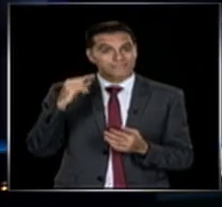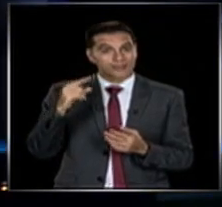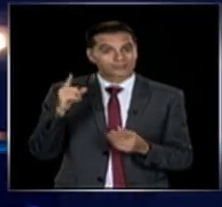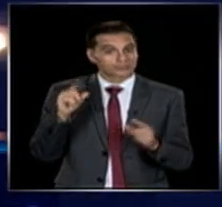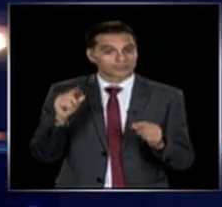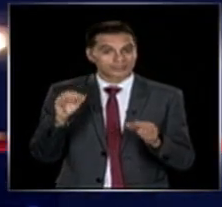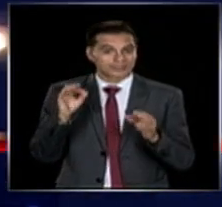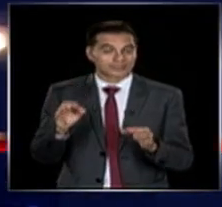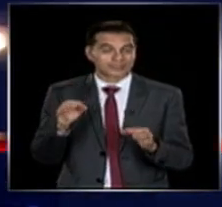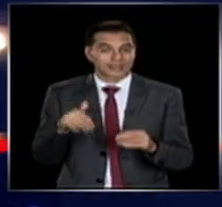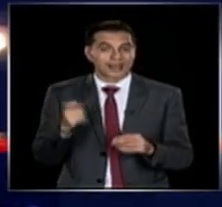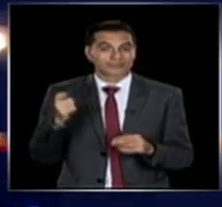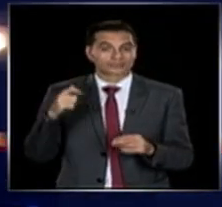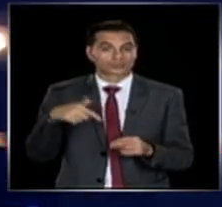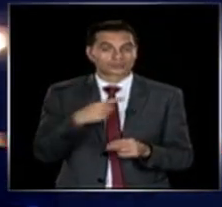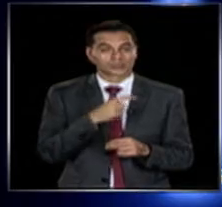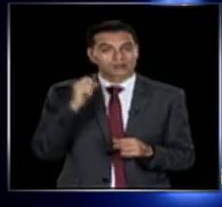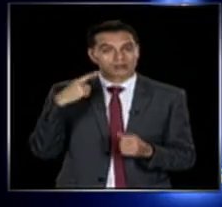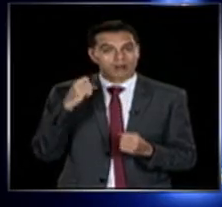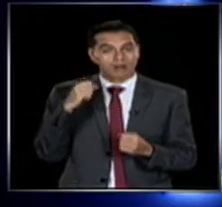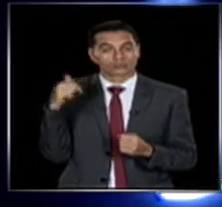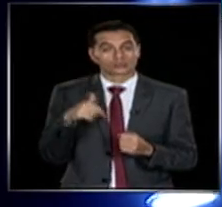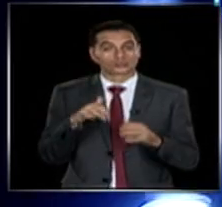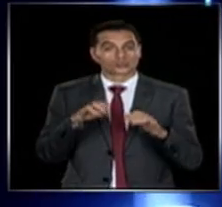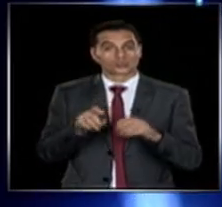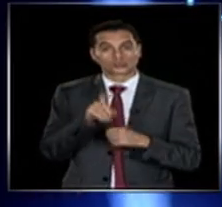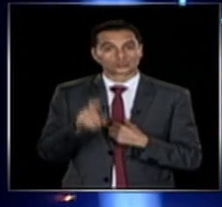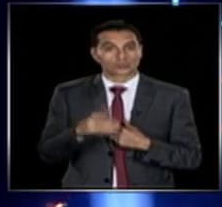65. تكنولوجيا، والسؤال هو: